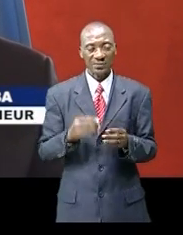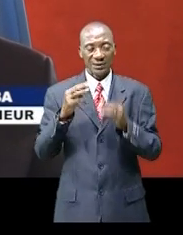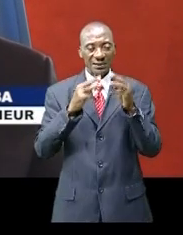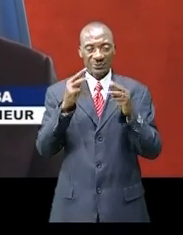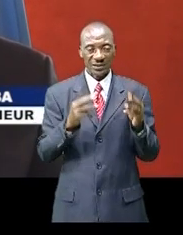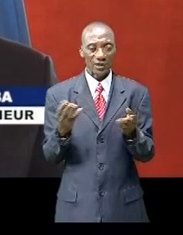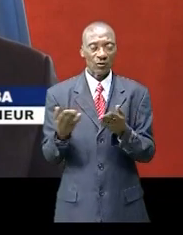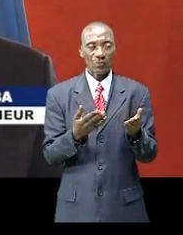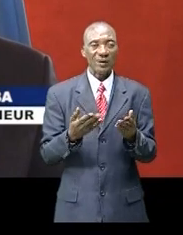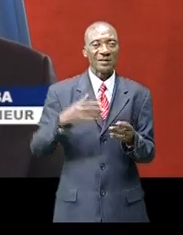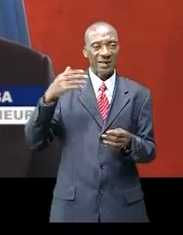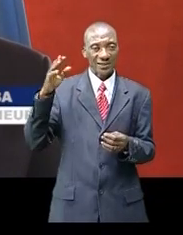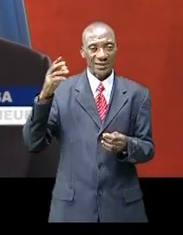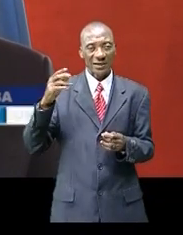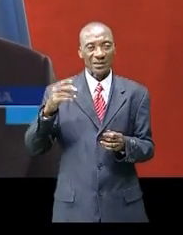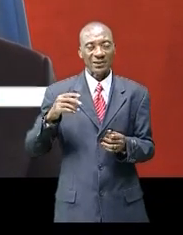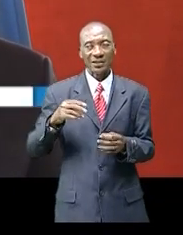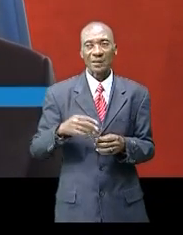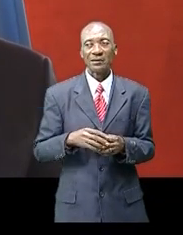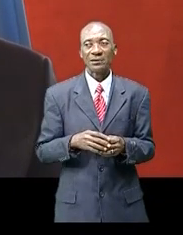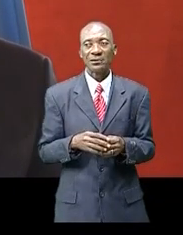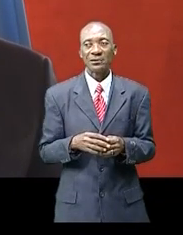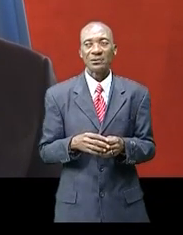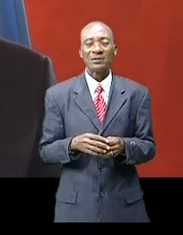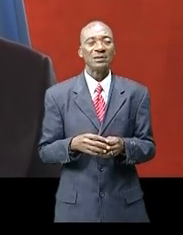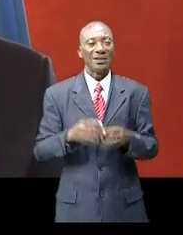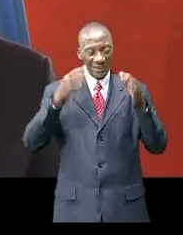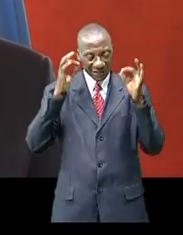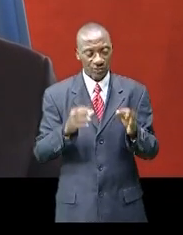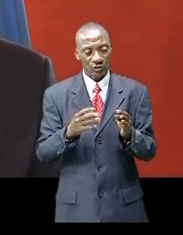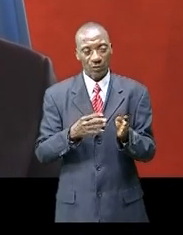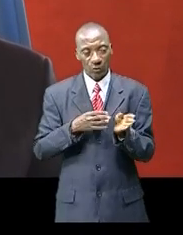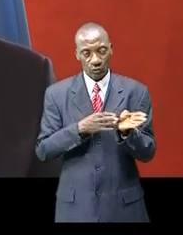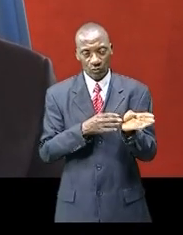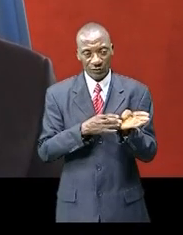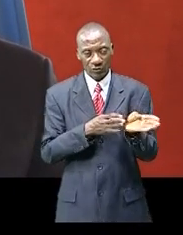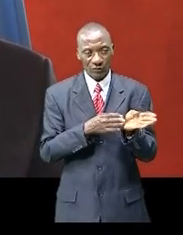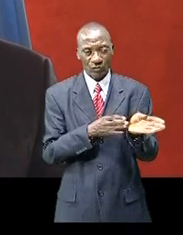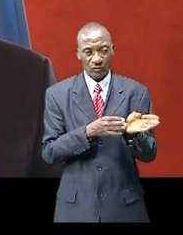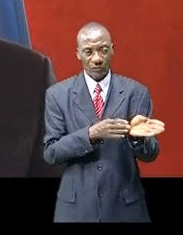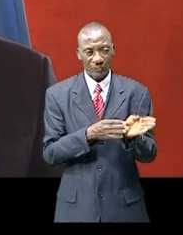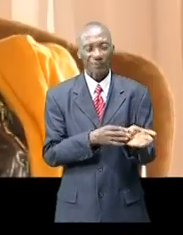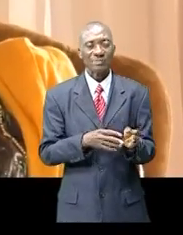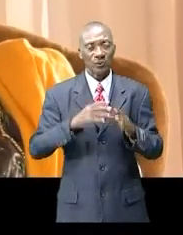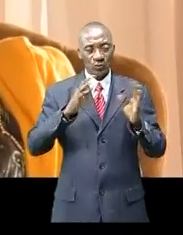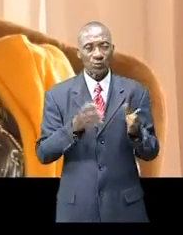extérieur s'engage à assurer le suivi de l'exécution du contrat de performance qui sera signé tout à l'heure,